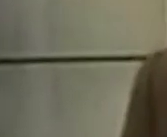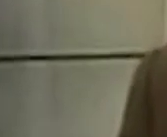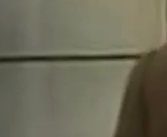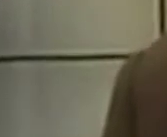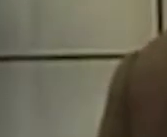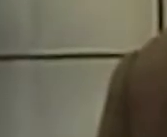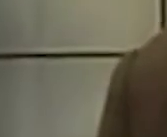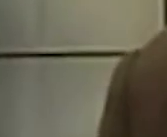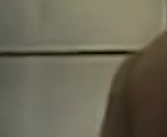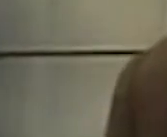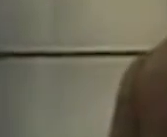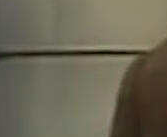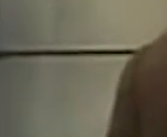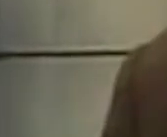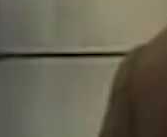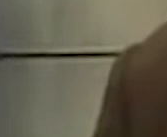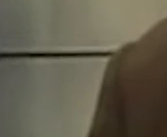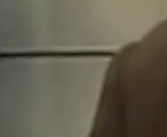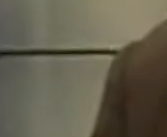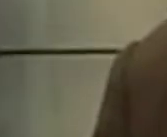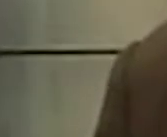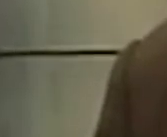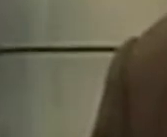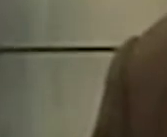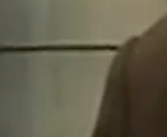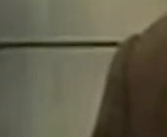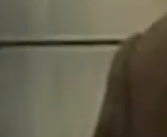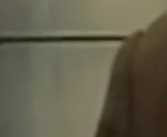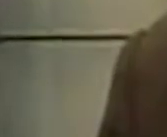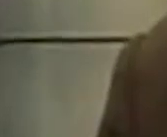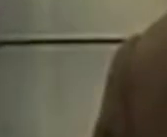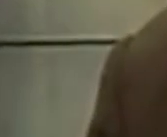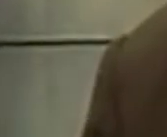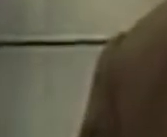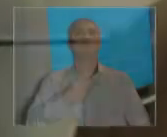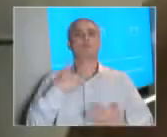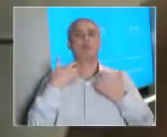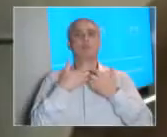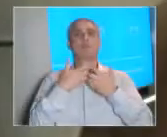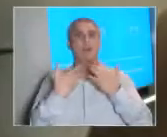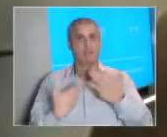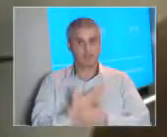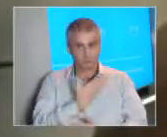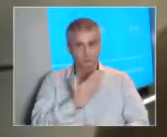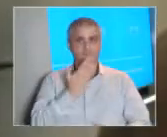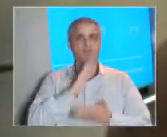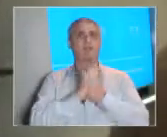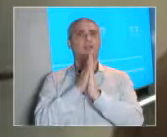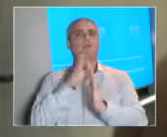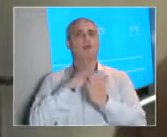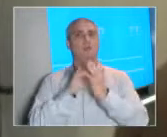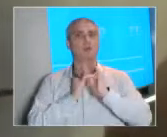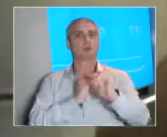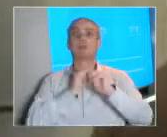ברור, אני אעשה את המהפכה הזאת. ואני אשלים אותה, ויהיו כאן נמלים חדשים, ישראל תהפוך למרכז